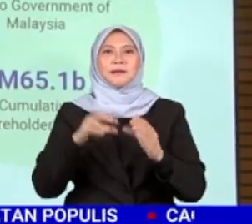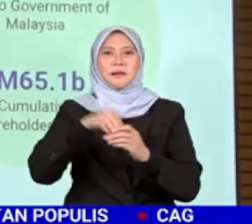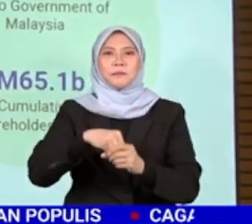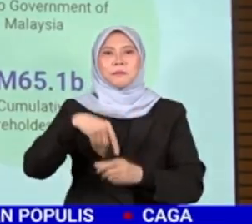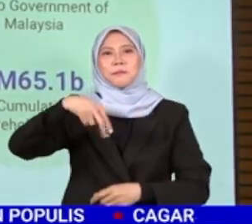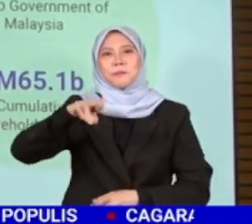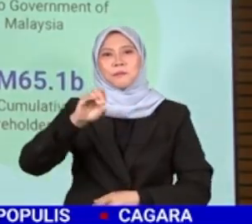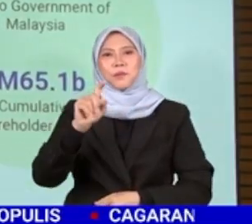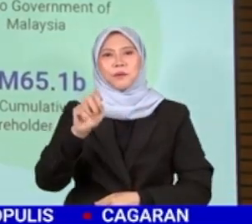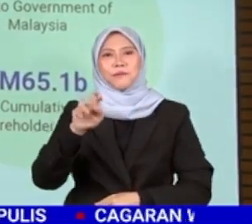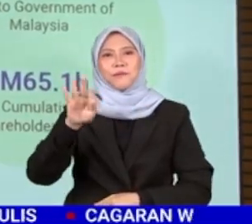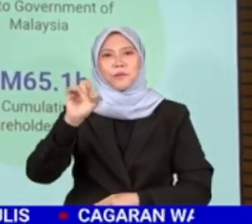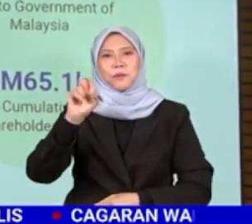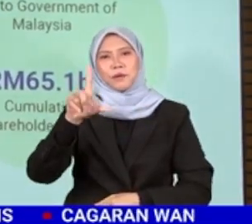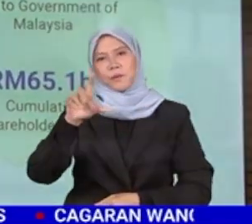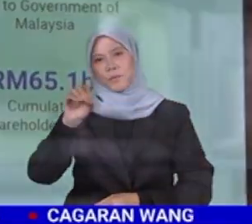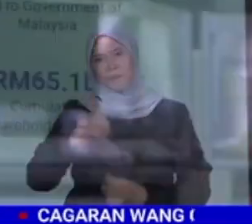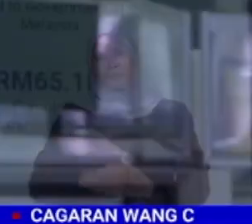portfolio.